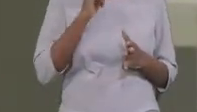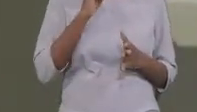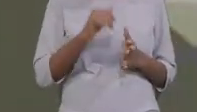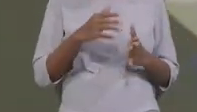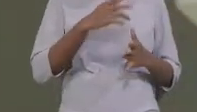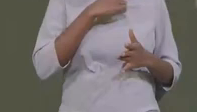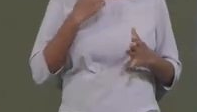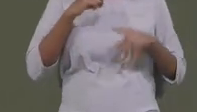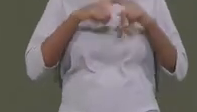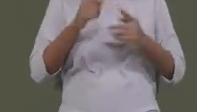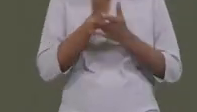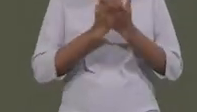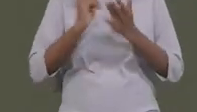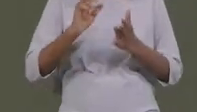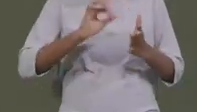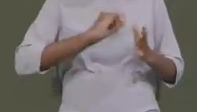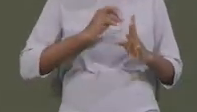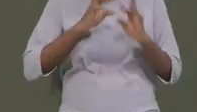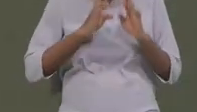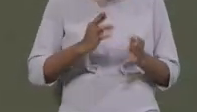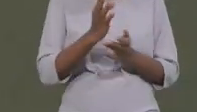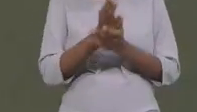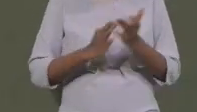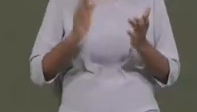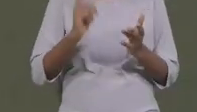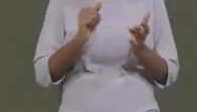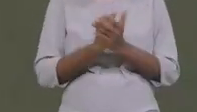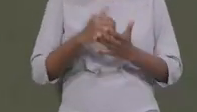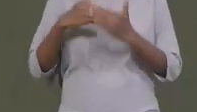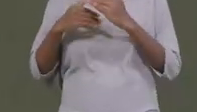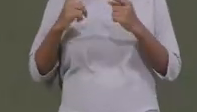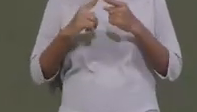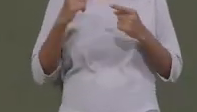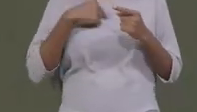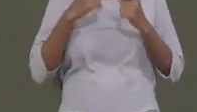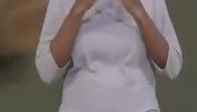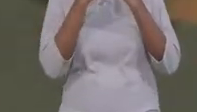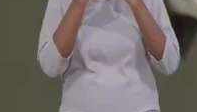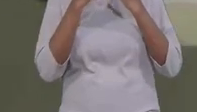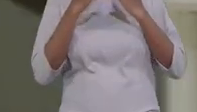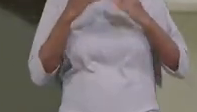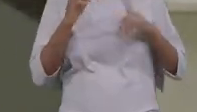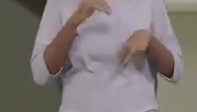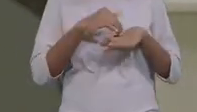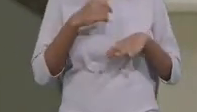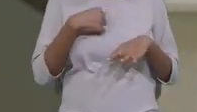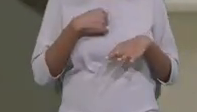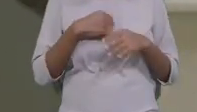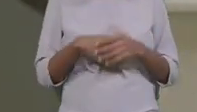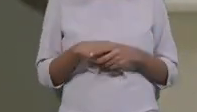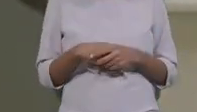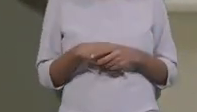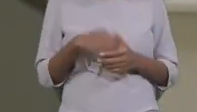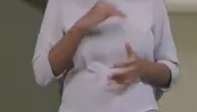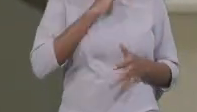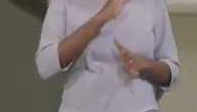vraiment quelqu'un que je respecte, hein? Quelqu'un de très proche à moi, il a renfrogné. Et après, est-ce que